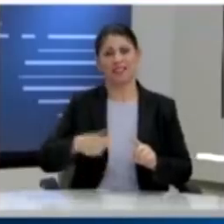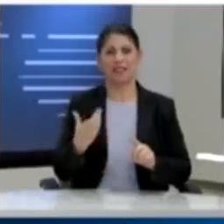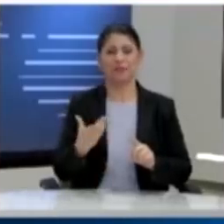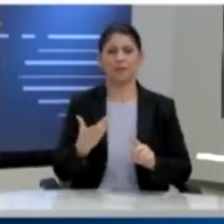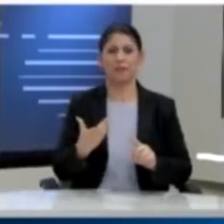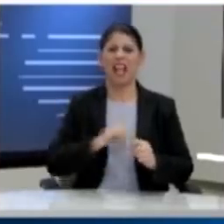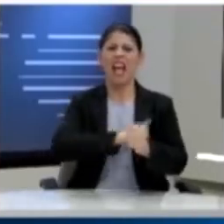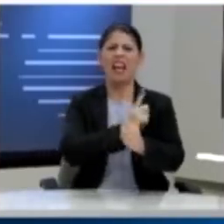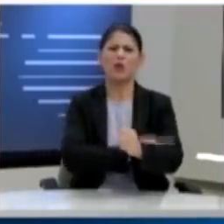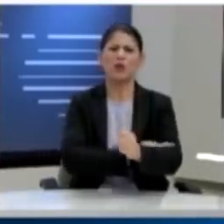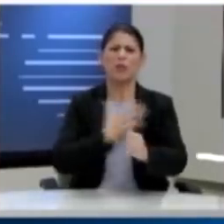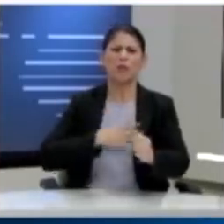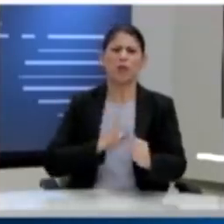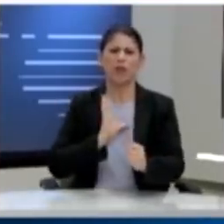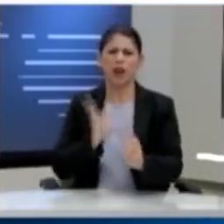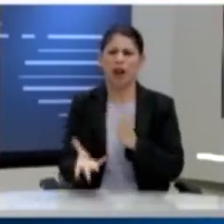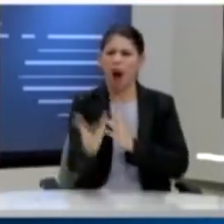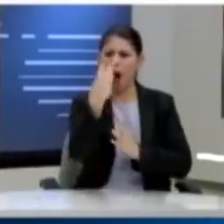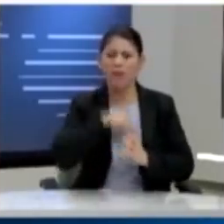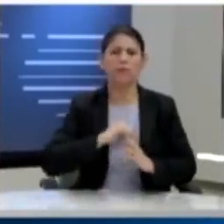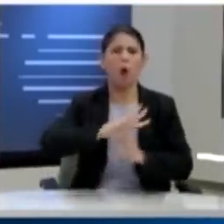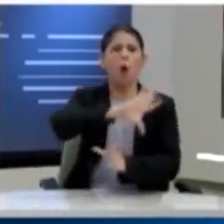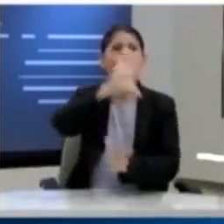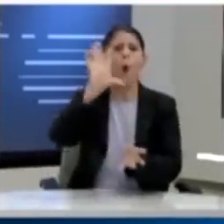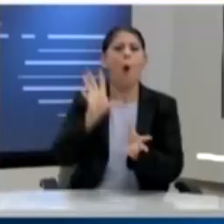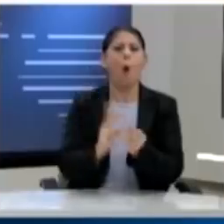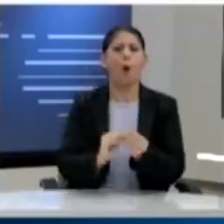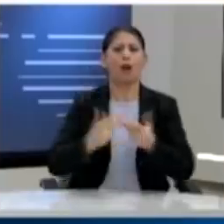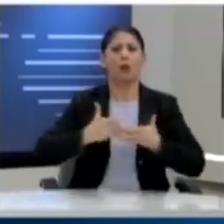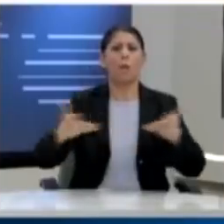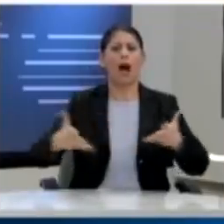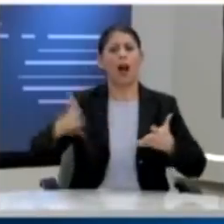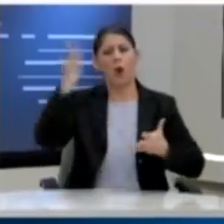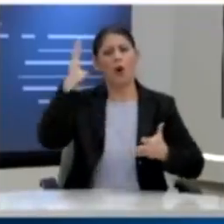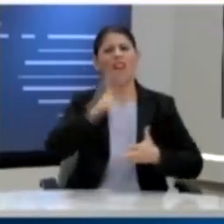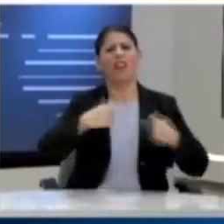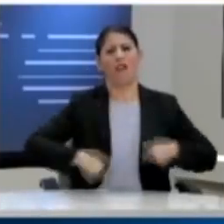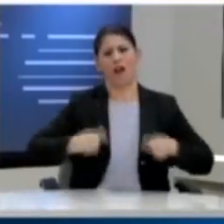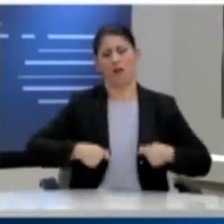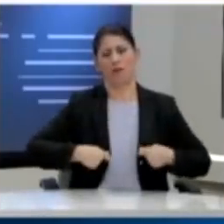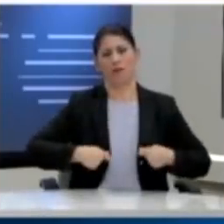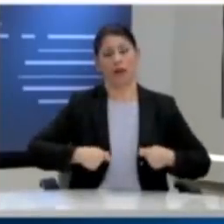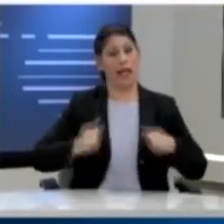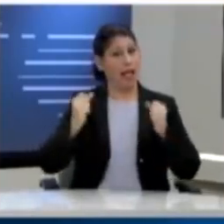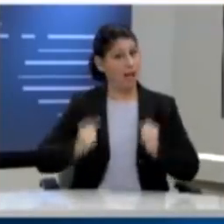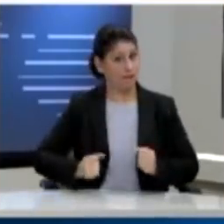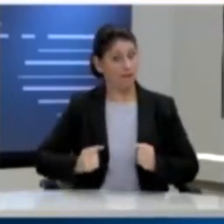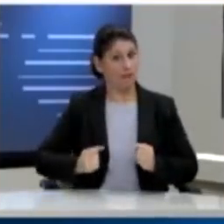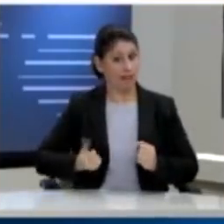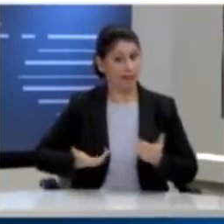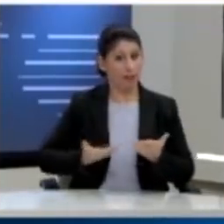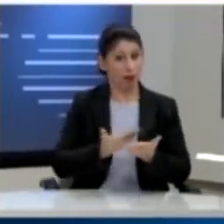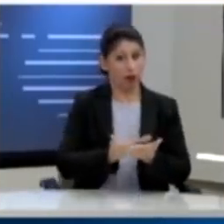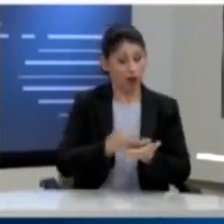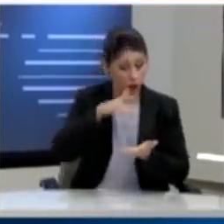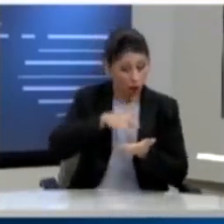αδιφάγας εξουσίας του μεγάλου κεφαλαίου. Ένας από τους βασικούς άξονες των προτάσεών μας αναφέρεται